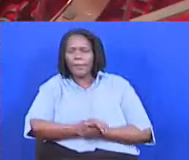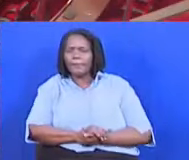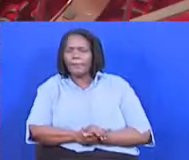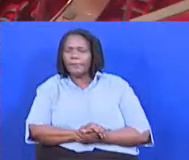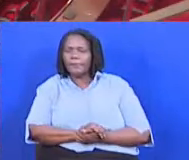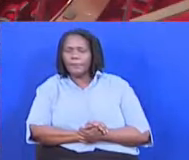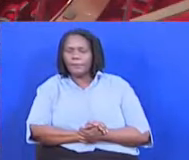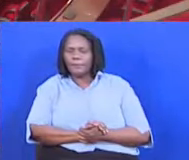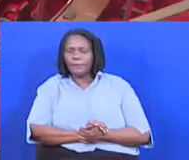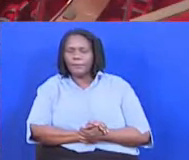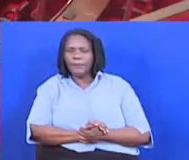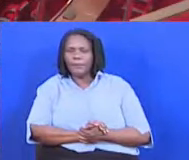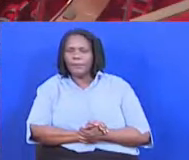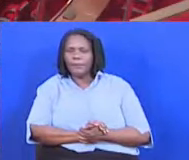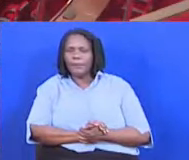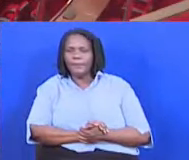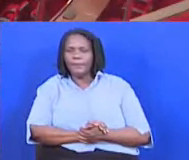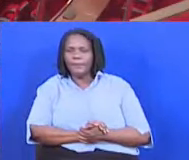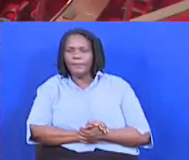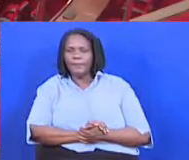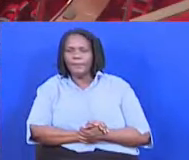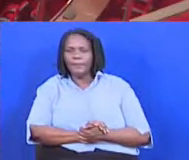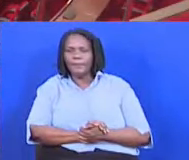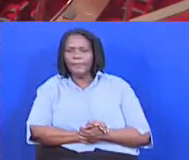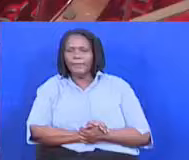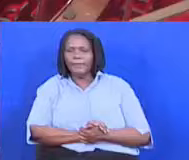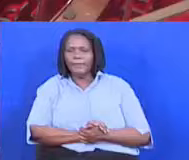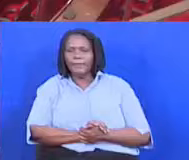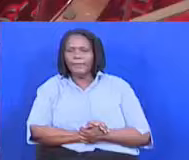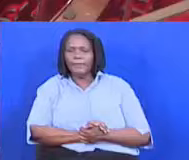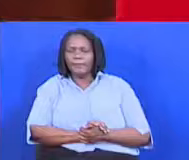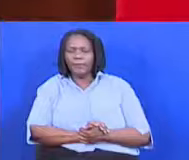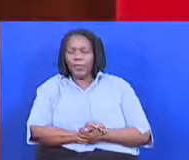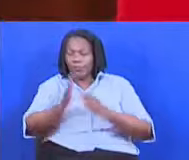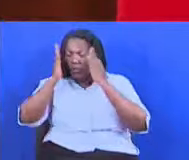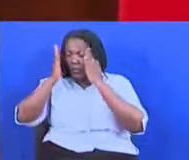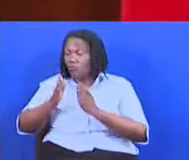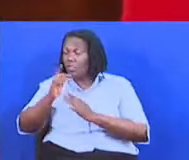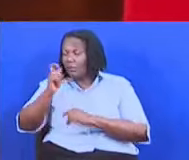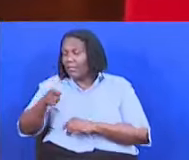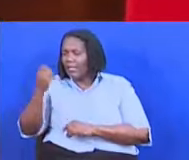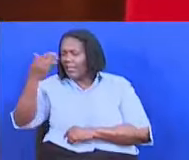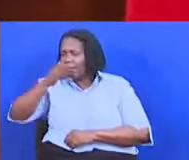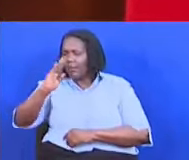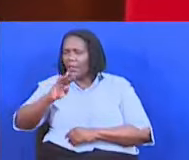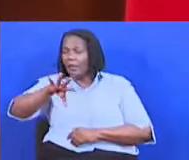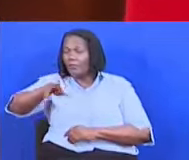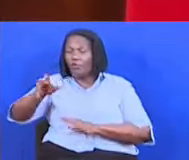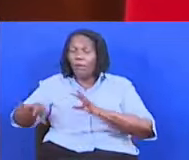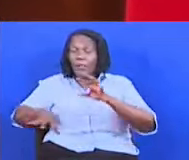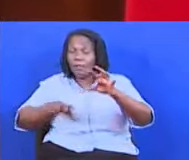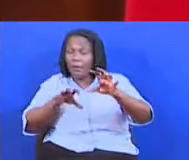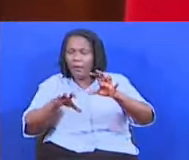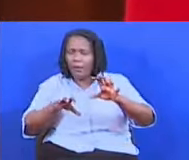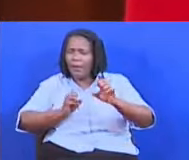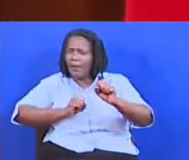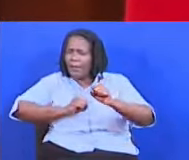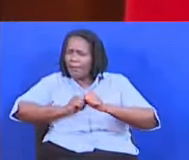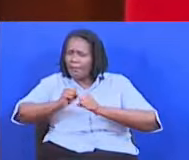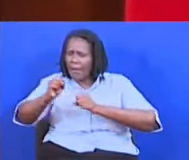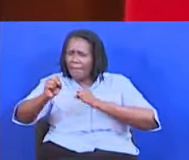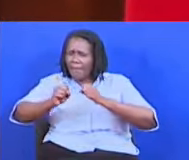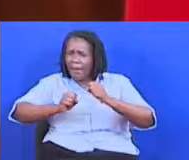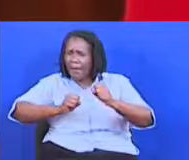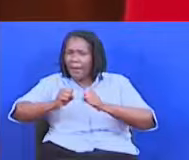Asante sana Mheshimiwa Speaker. Kwa kuwa serikali ya mkoa imeendelea kuangaika, serikali ya mkoa Manyara imeendelea kupambana